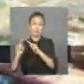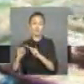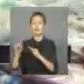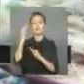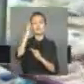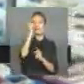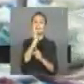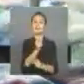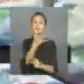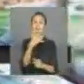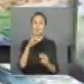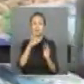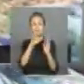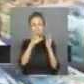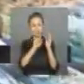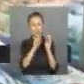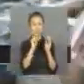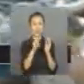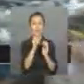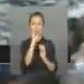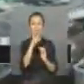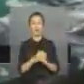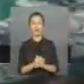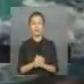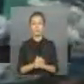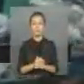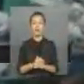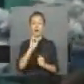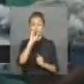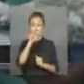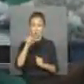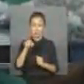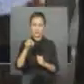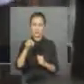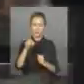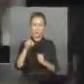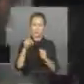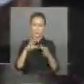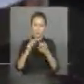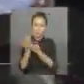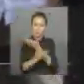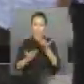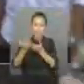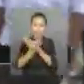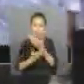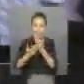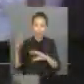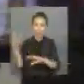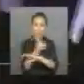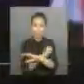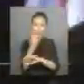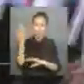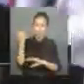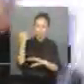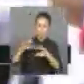พรรคจะเป็นเอกสิทธิ์ของแต่ละบุคคลก็ตามพร้อมปฏิเสธการเจรจาการเมืองกับพรรคร่วมรัฐบาลเดิมเพื่อจัดตั้งรัฐ